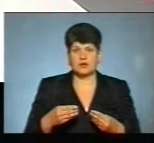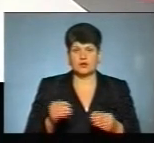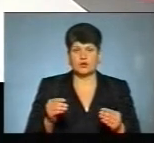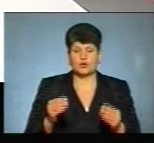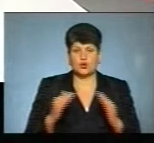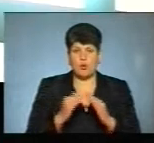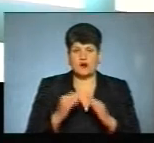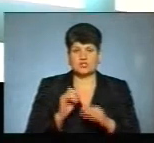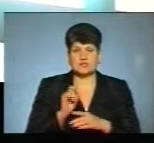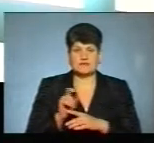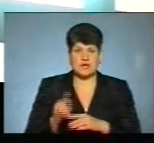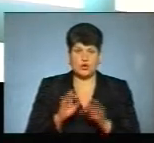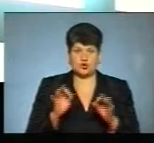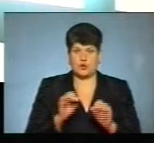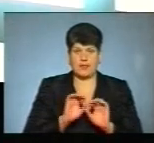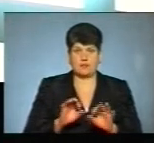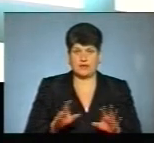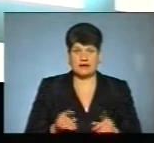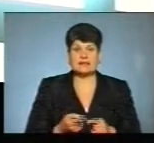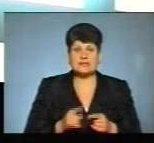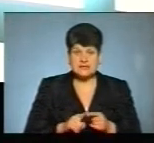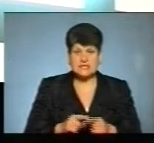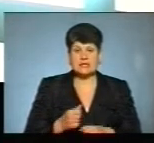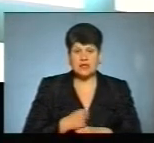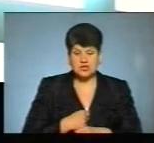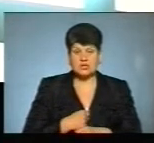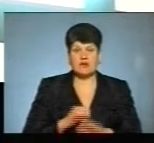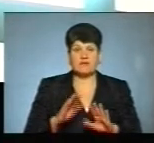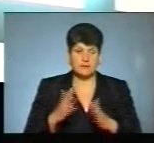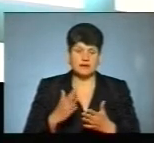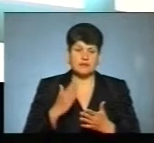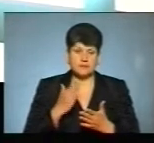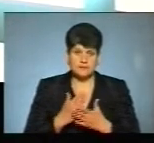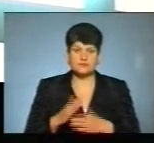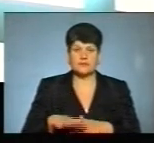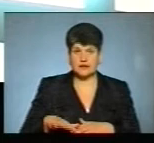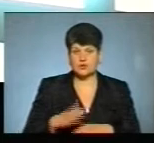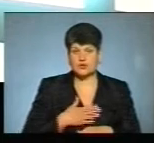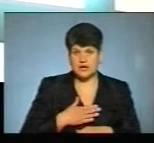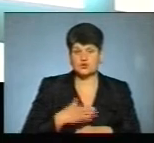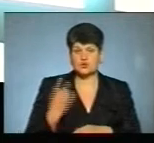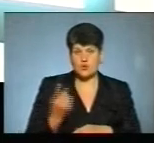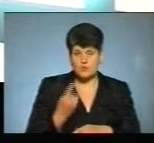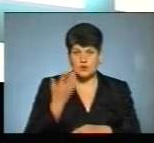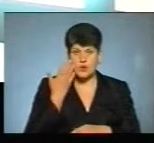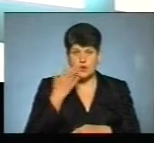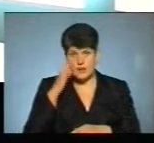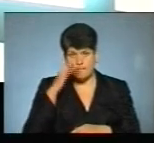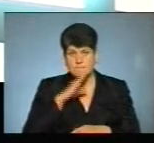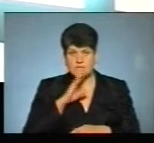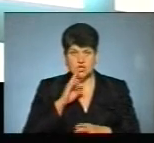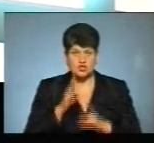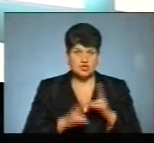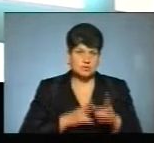нічого своїм учням. Такі, на жаль, прикрі випадки ми маємо і на території нашої області, коли батьки скаржаться